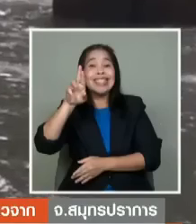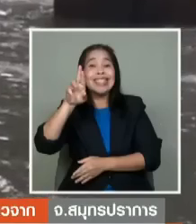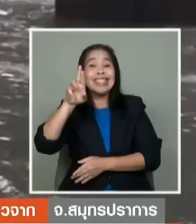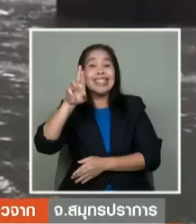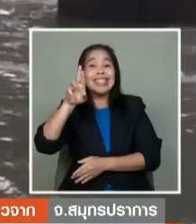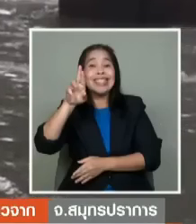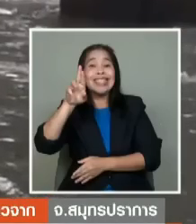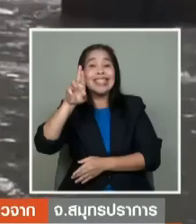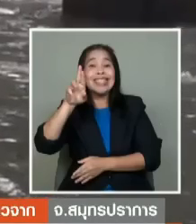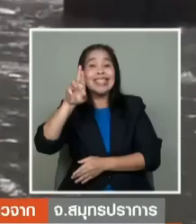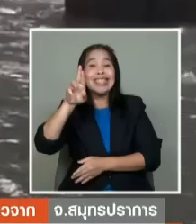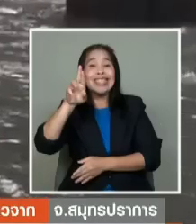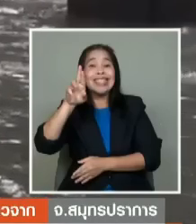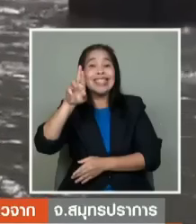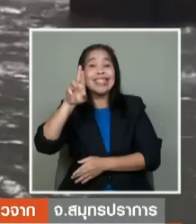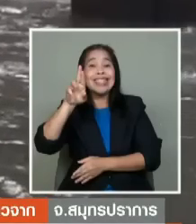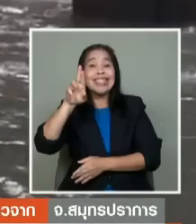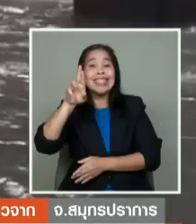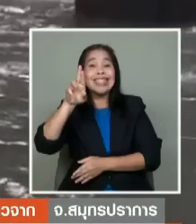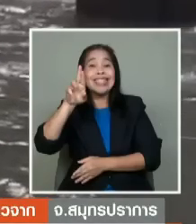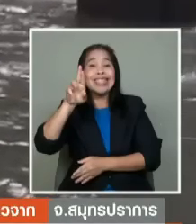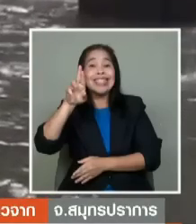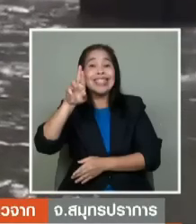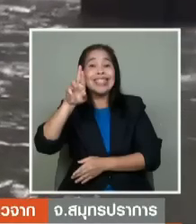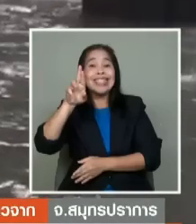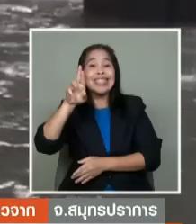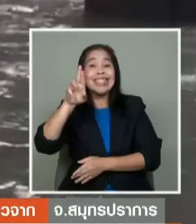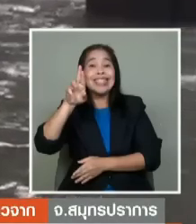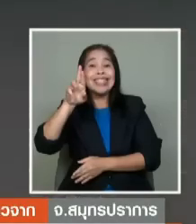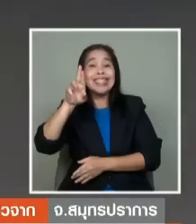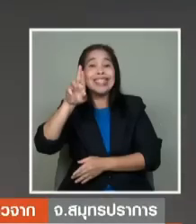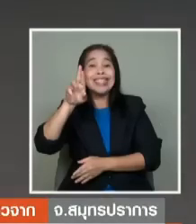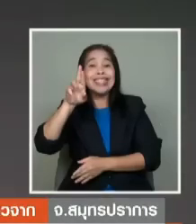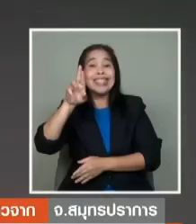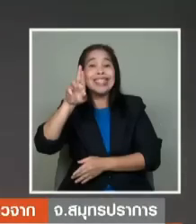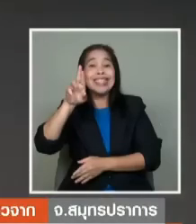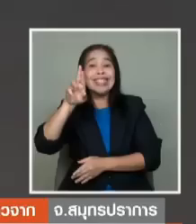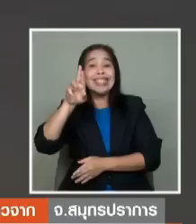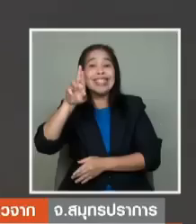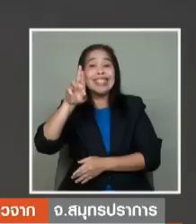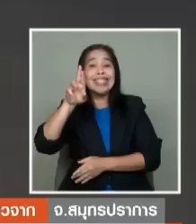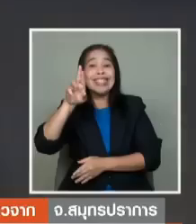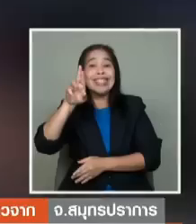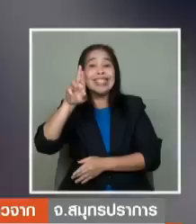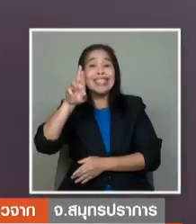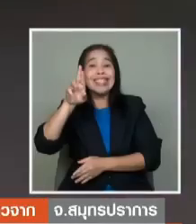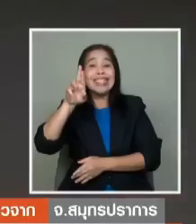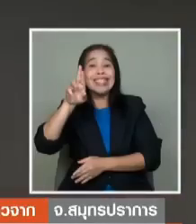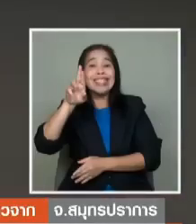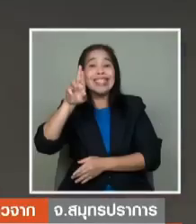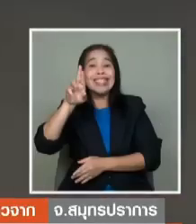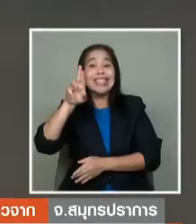ไปต่อได้เลยนะมีพลเมืองดีต้องช่วยกันเข็นรถขณะที่รถจักรยานยนต์ก็ต้องจอดริมทางค่ะเนื่องจาก